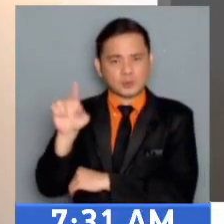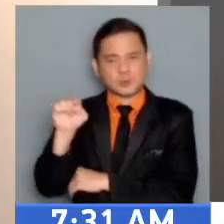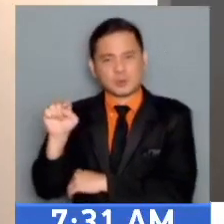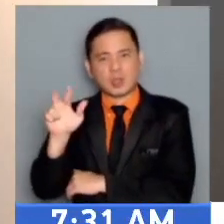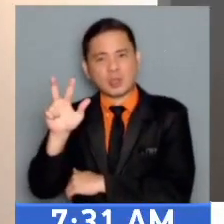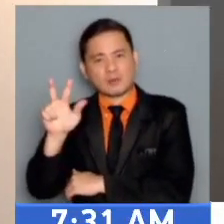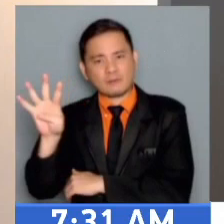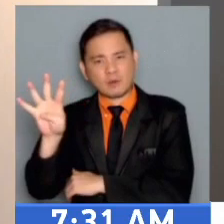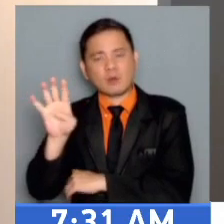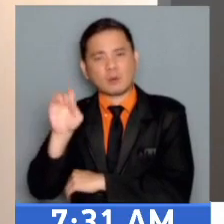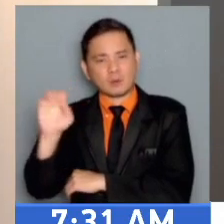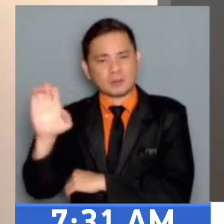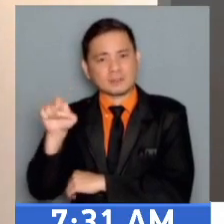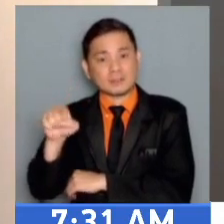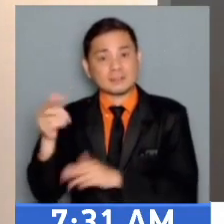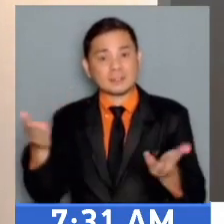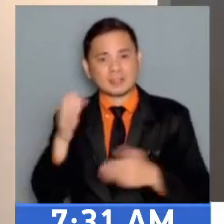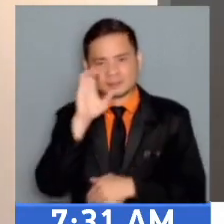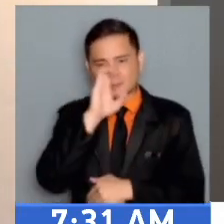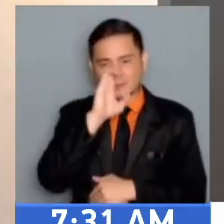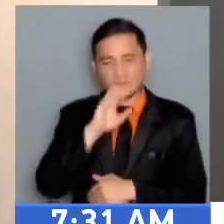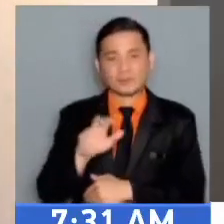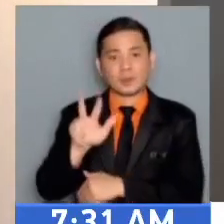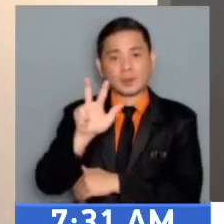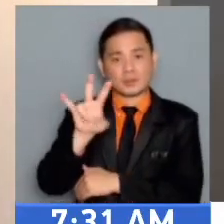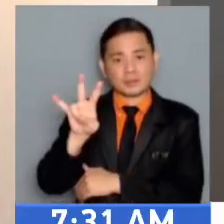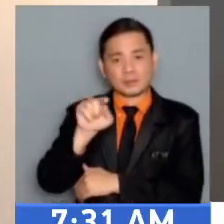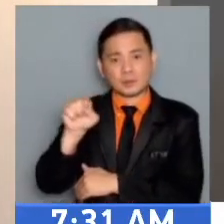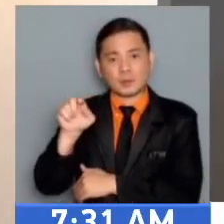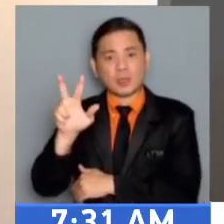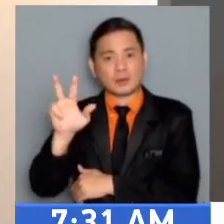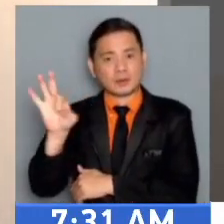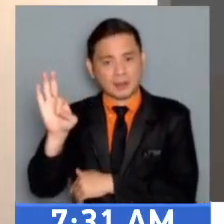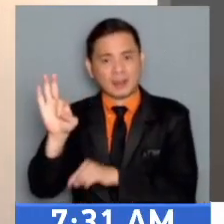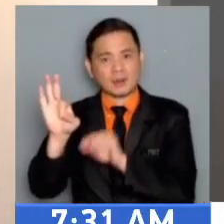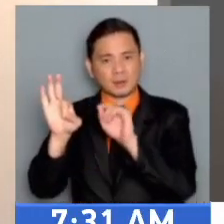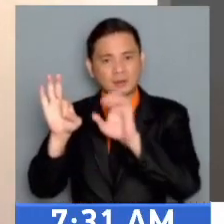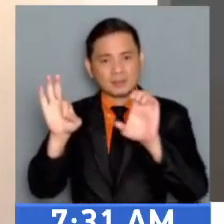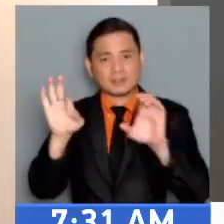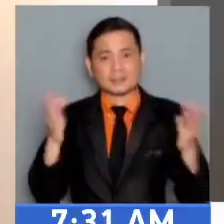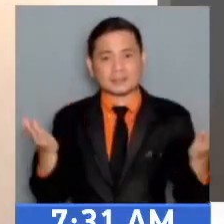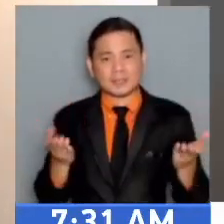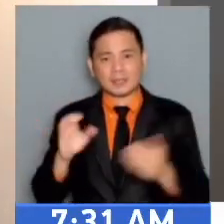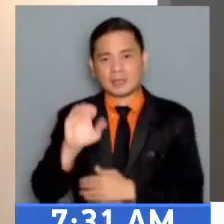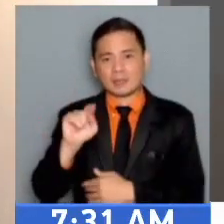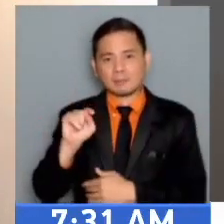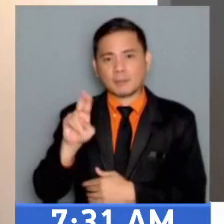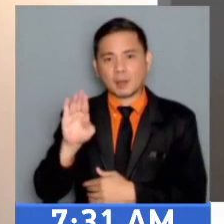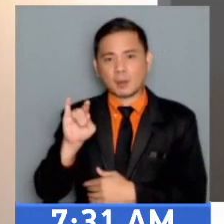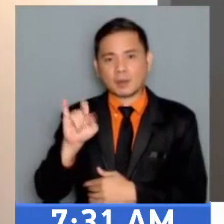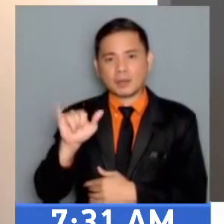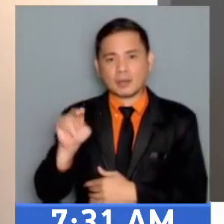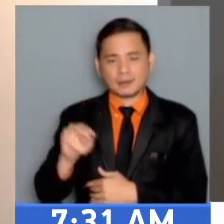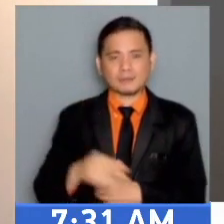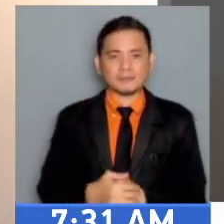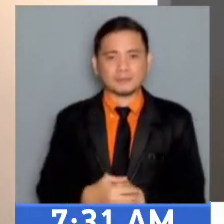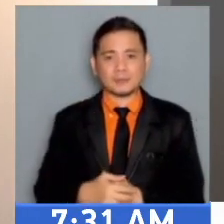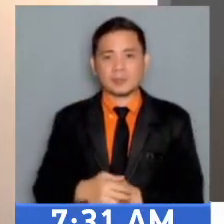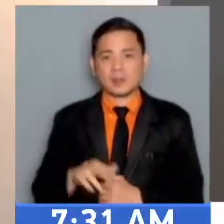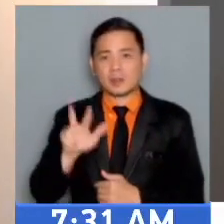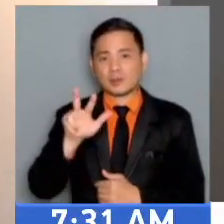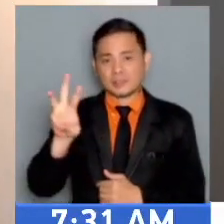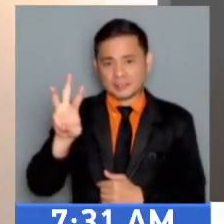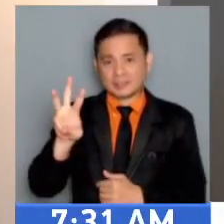Cebu City, 37 hanggang 39 degrees Celsius sa Catbalogan, 36 hanggang 37 degrees Celsius sa Davao